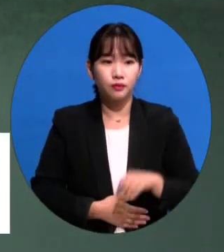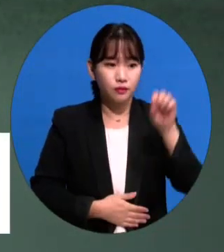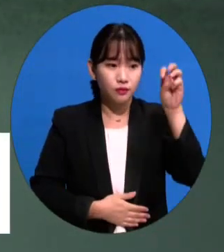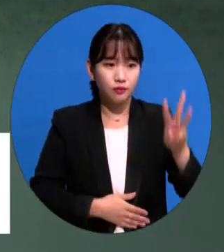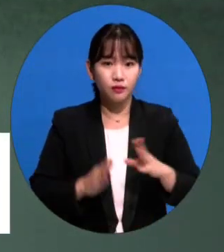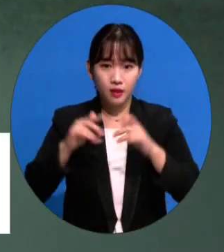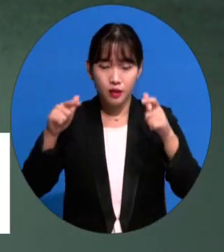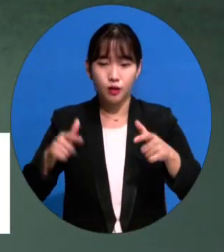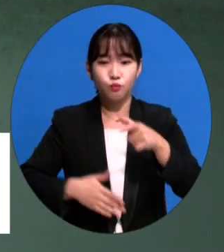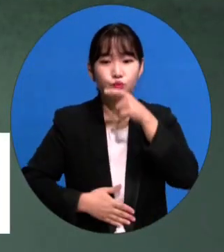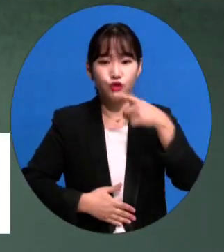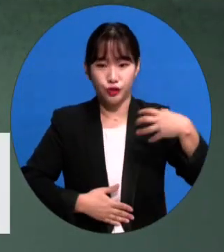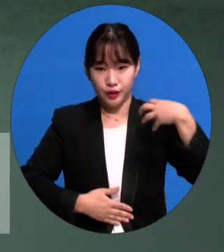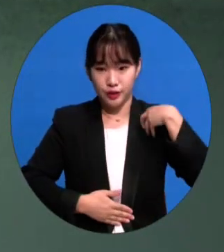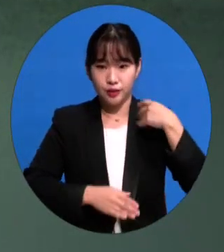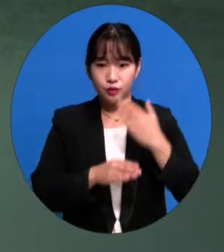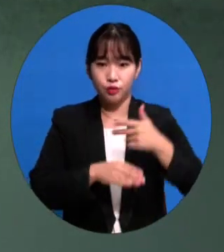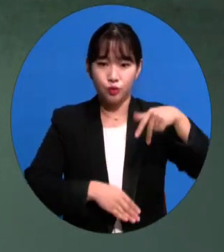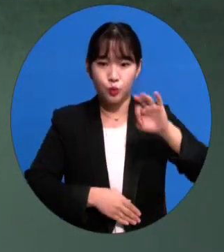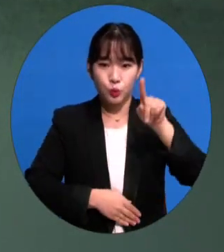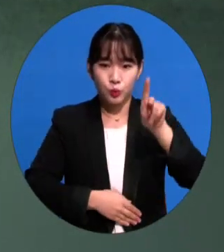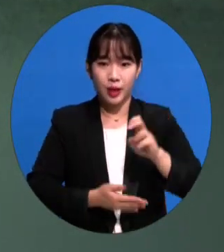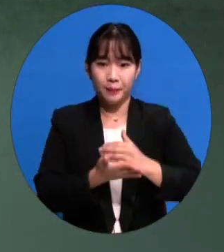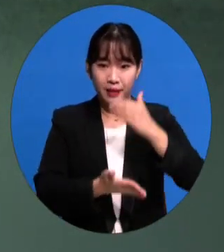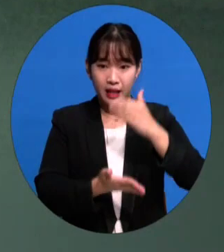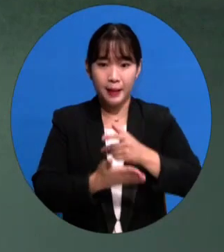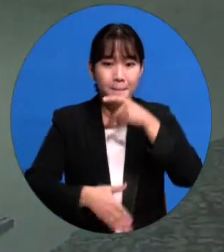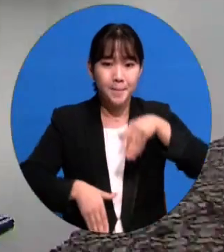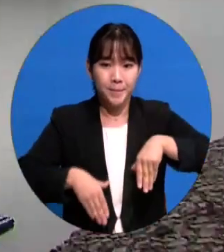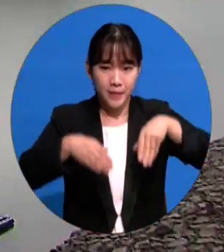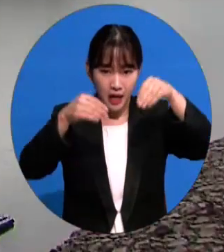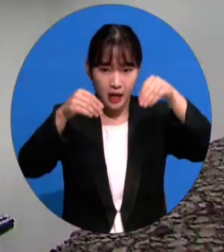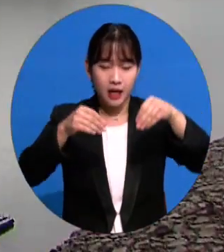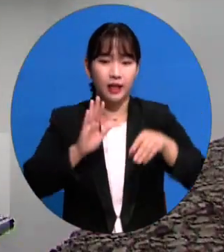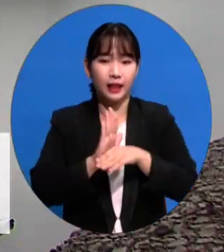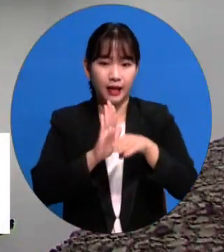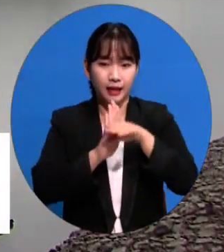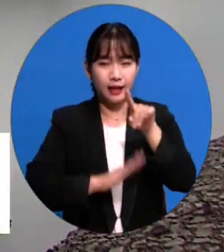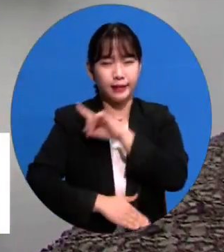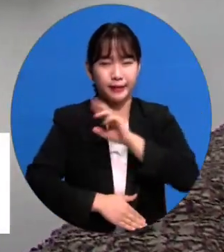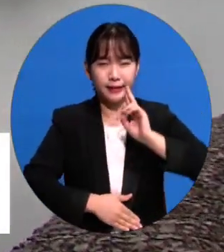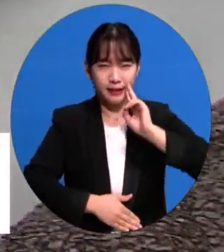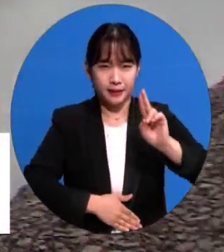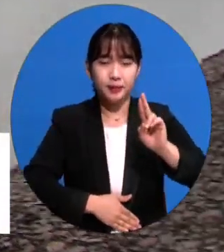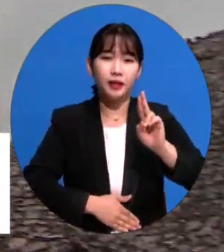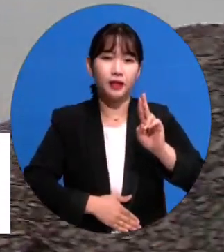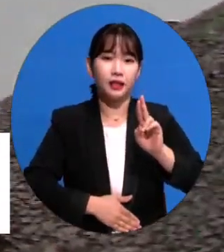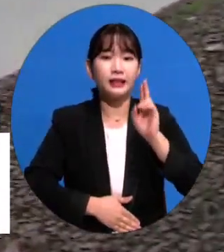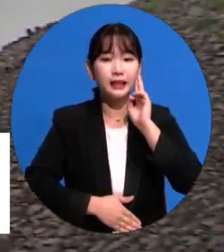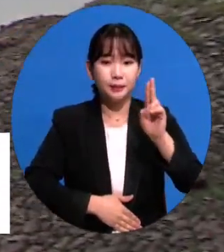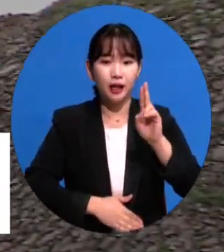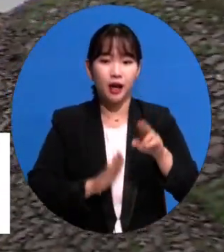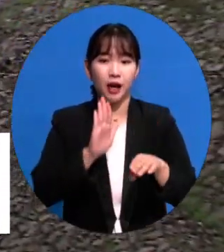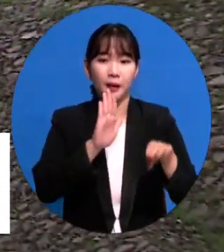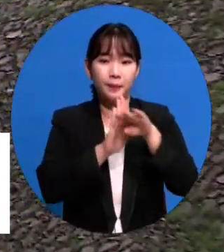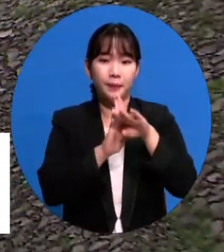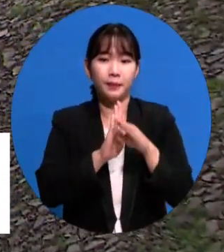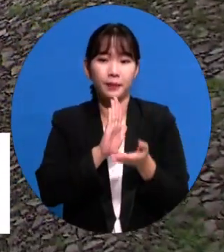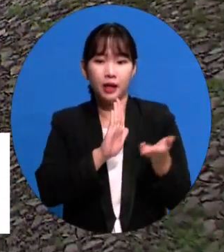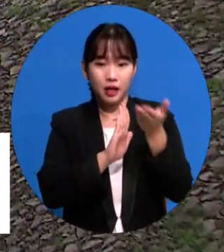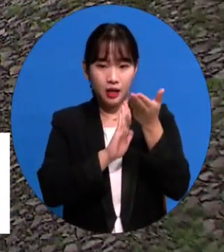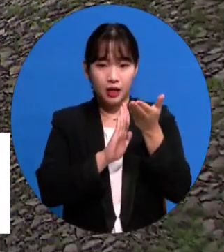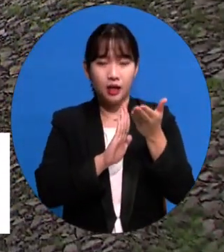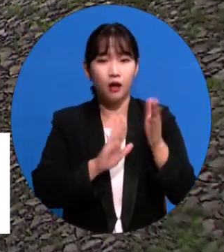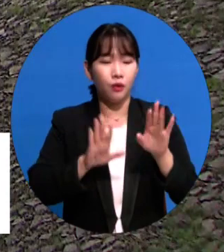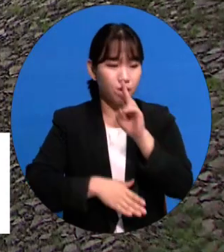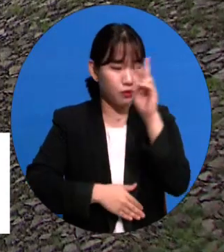광주와 전남에 물을 공급하는 주암댐의 가뭄 대응 단계가 가장 높은 심각으로 격상됐습니다. 환경부는